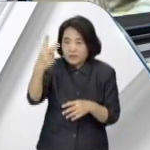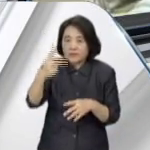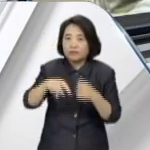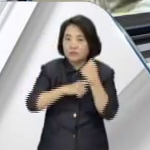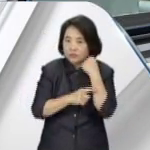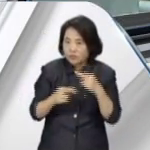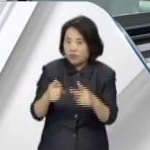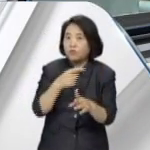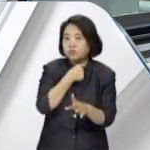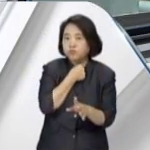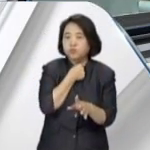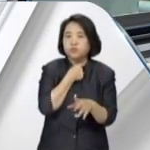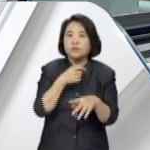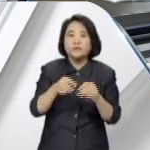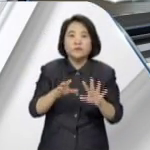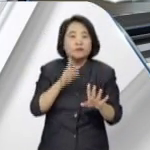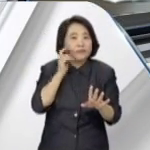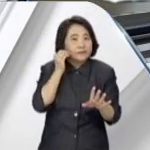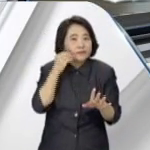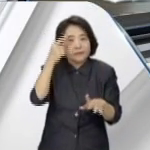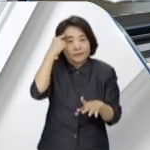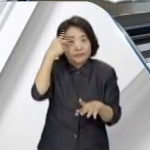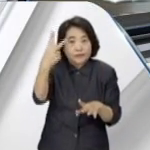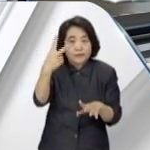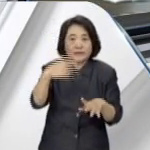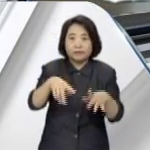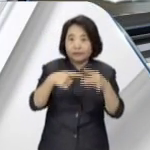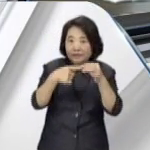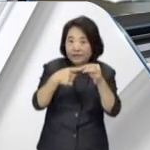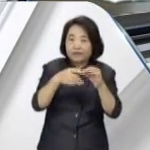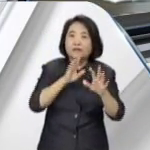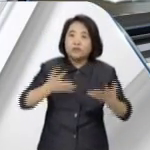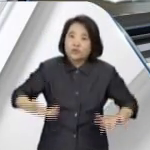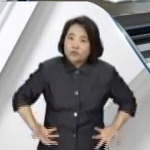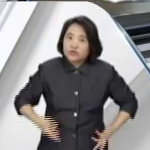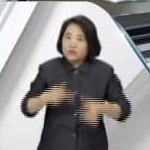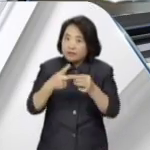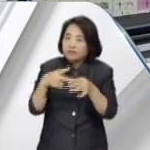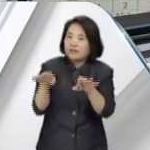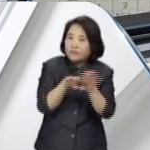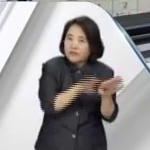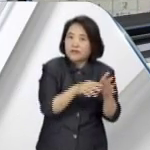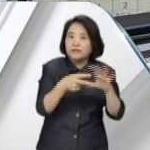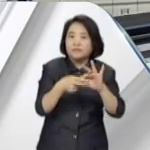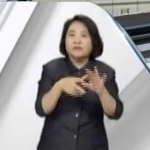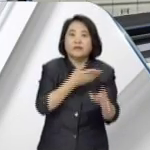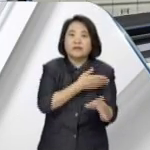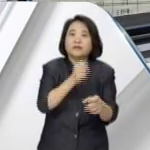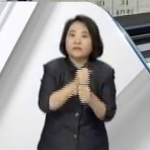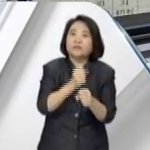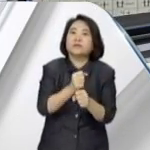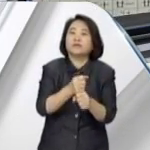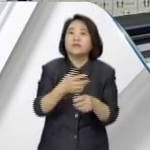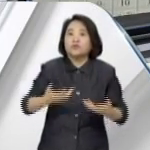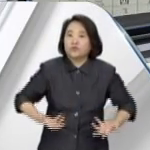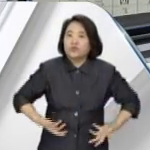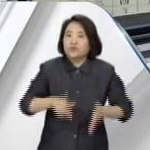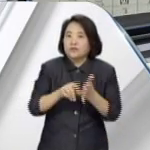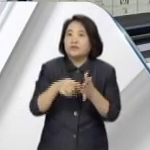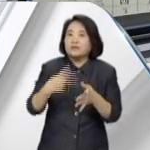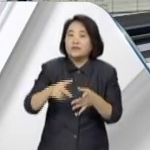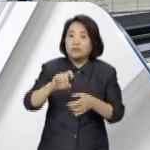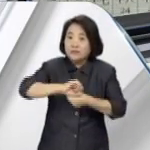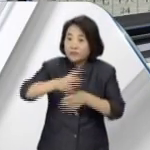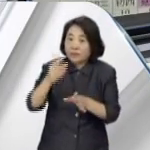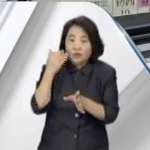部分条文修正草案，南北为财行日历之后的制度，他不断提高劳工歇困的时间